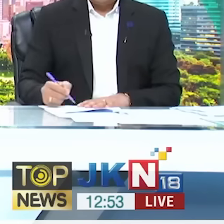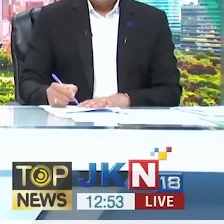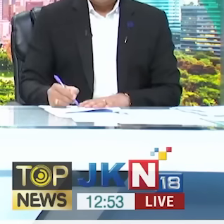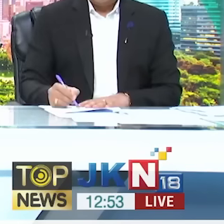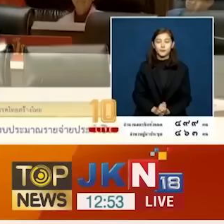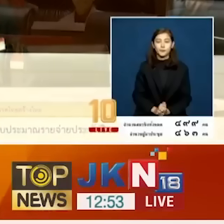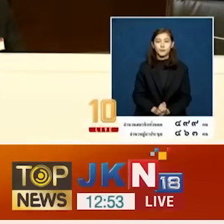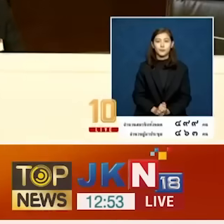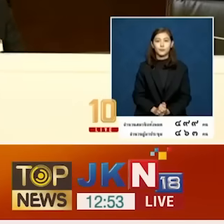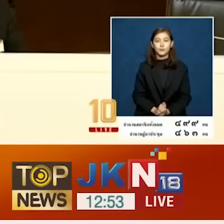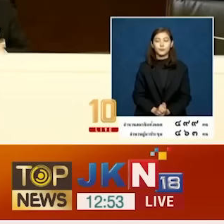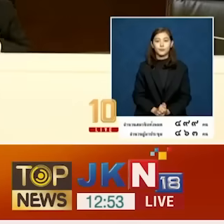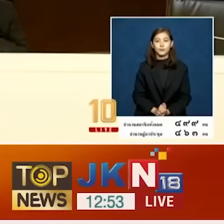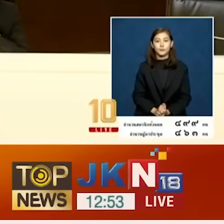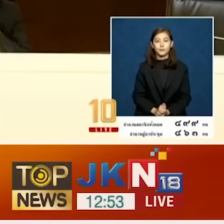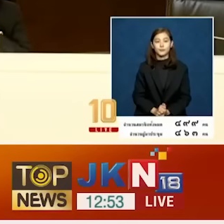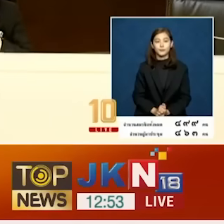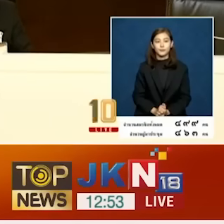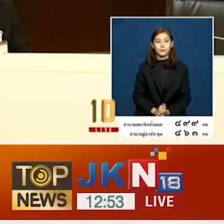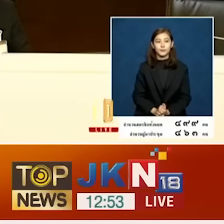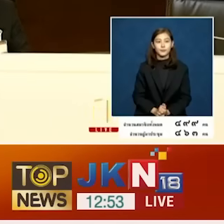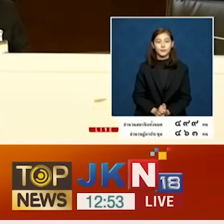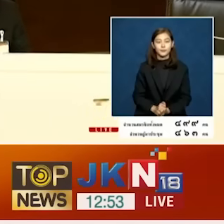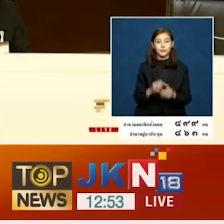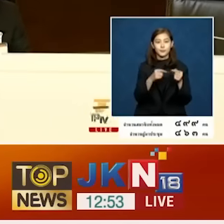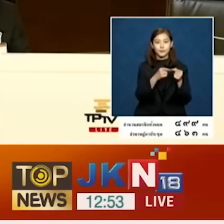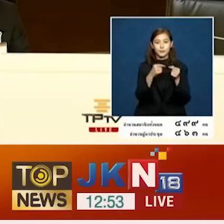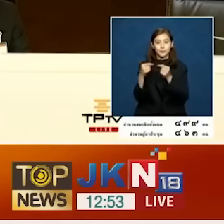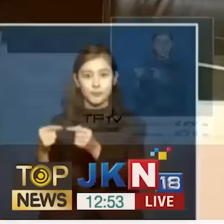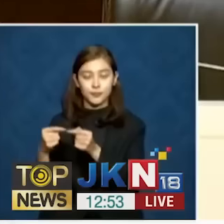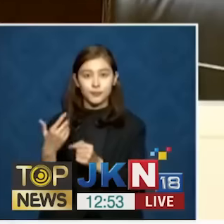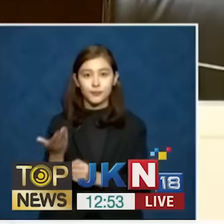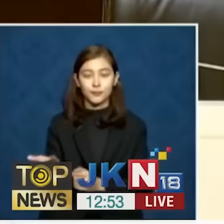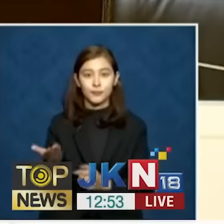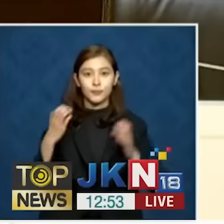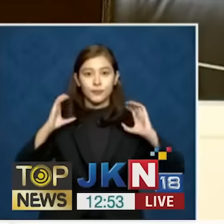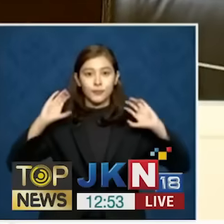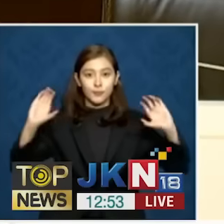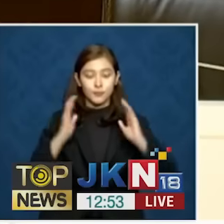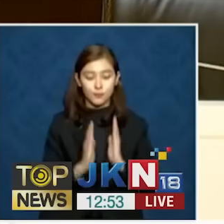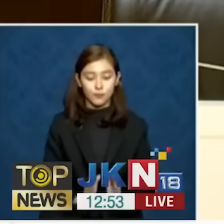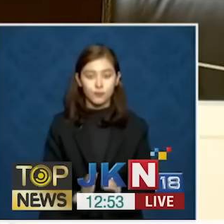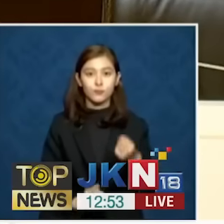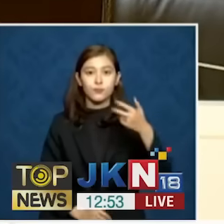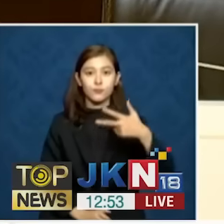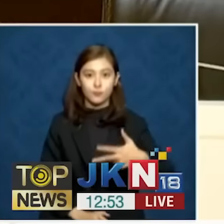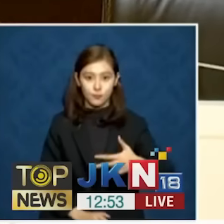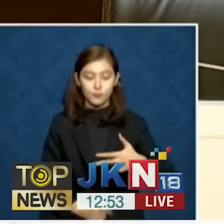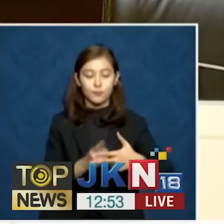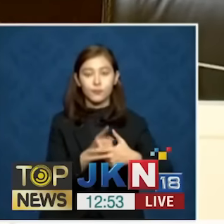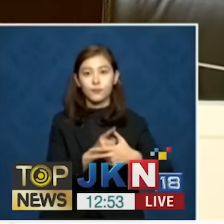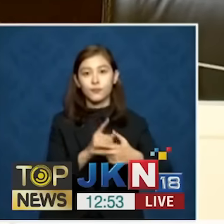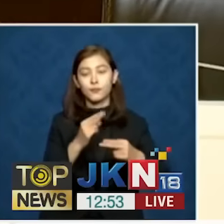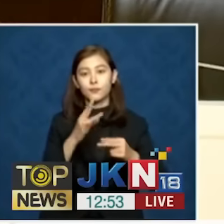ไปดูบางช่วงบางตอนนะคะในการอภิปรายของคุณถากรหน่อยค่ะ ฝั่งรัฐบาล3ท่านนะครับเริ่มจากท่านเลิศศักดิ์พัฒนาชั